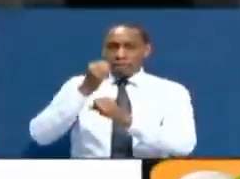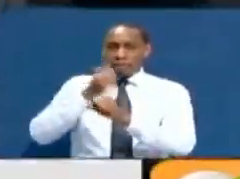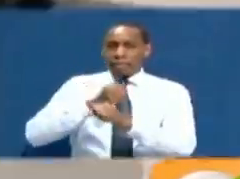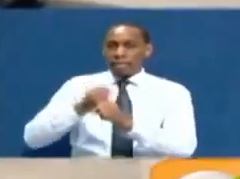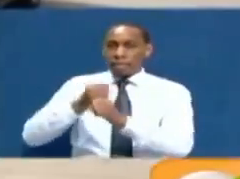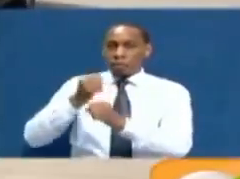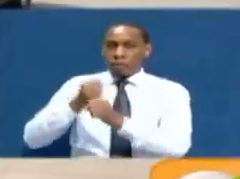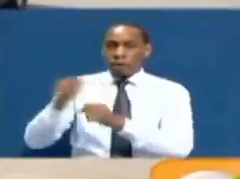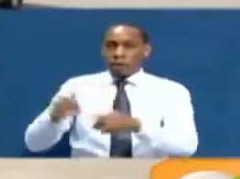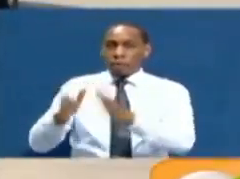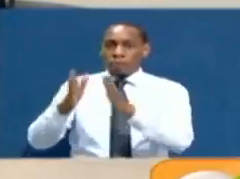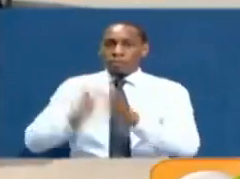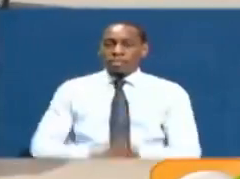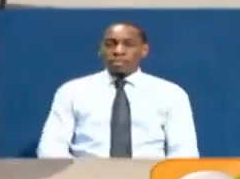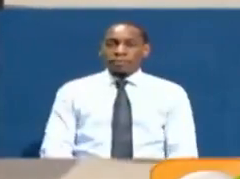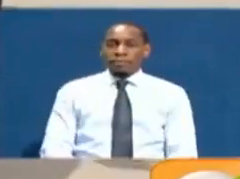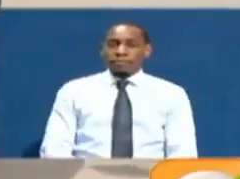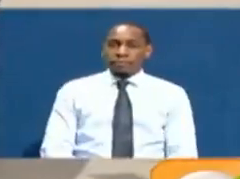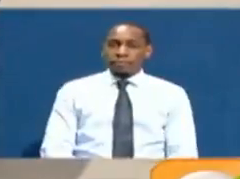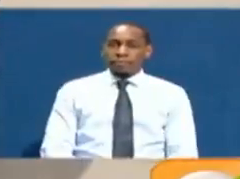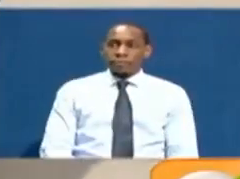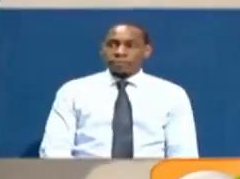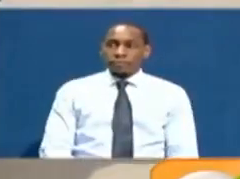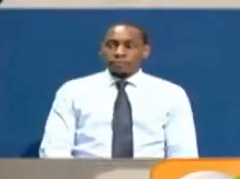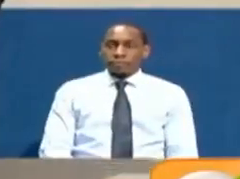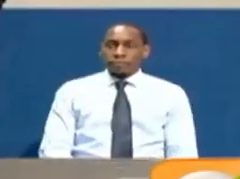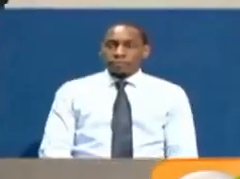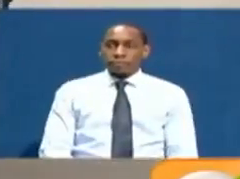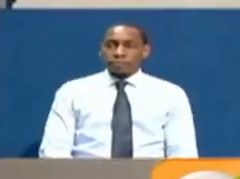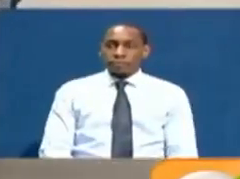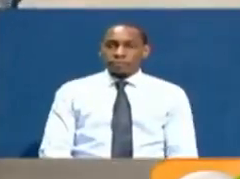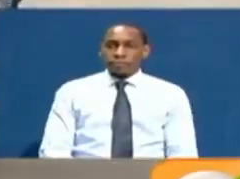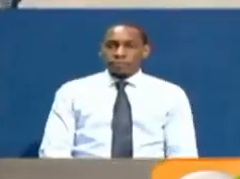zaidi za kazi. Francis Mtulaki, Ringa Citizen, Mombasa.